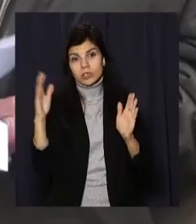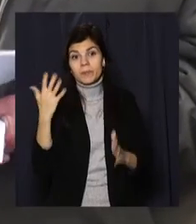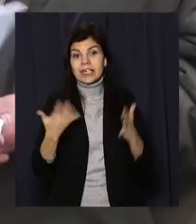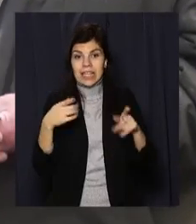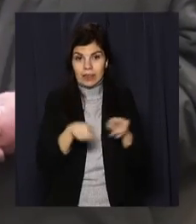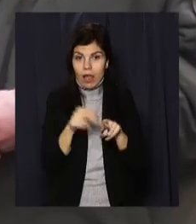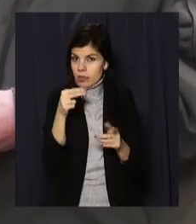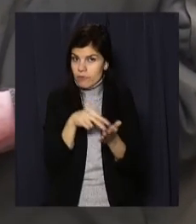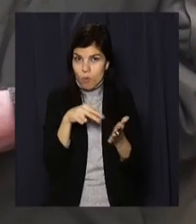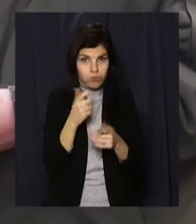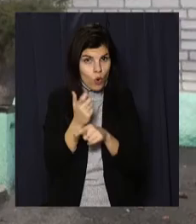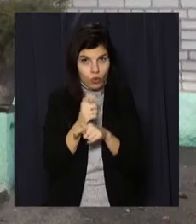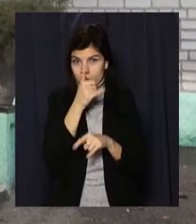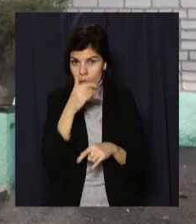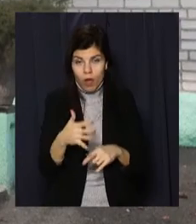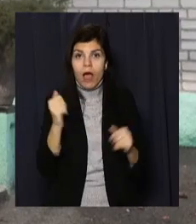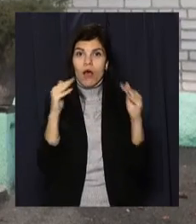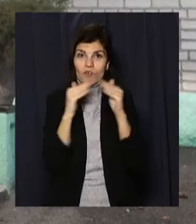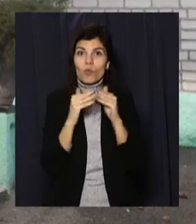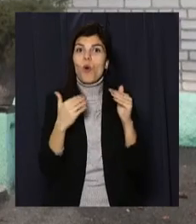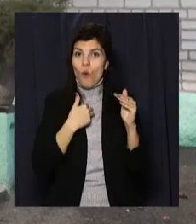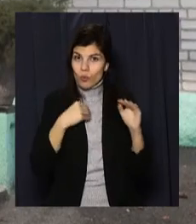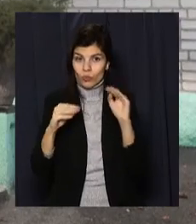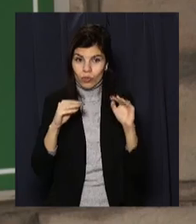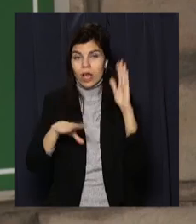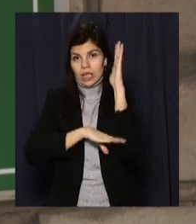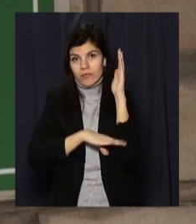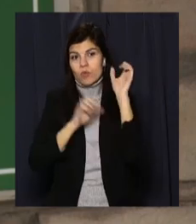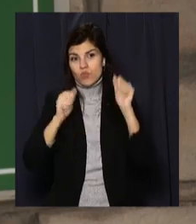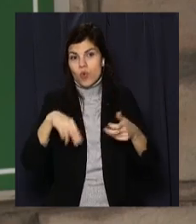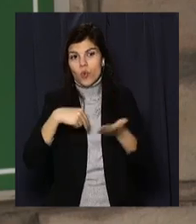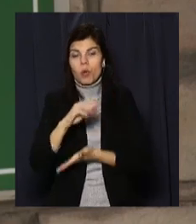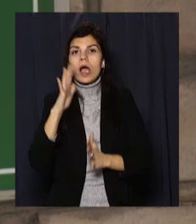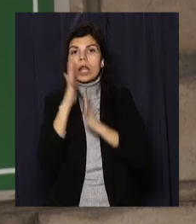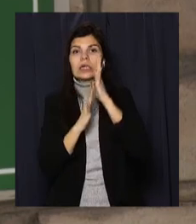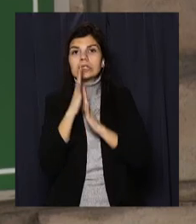така ціна зависока, а прикрасити оселю все ж хочеться, дерево можна придбати в